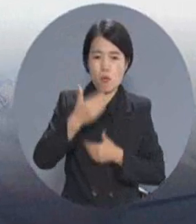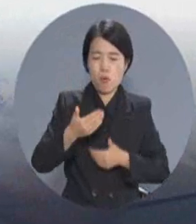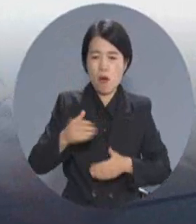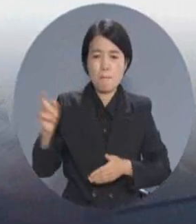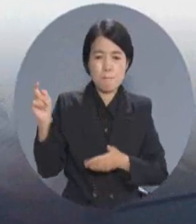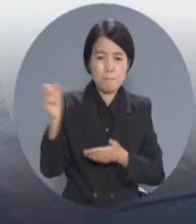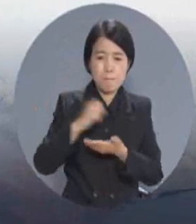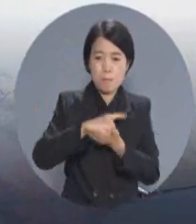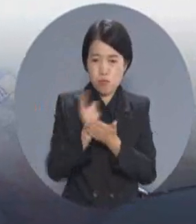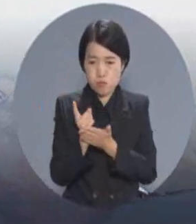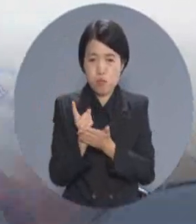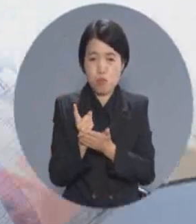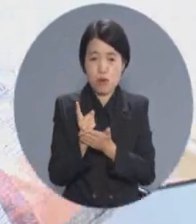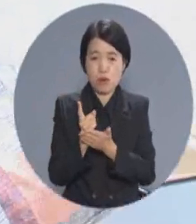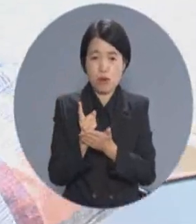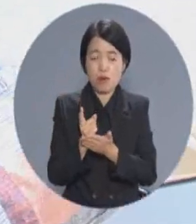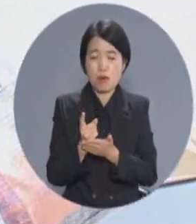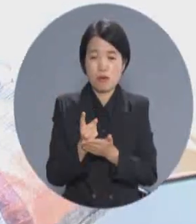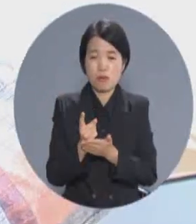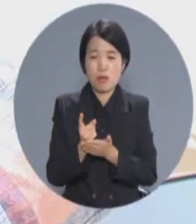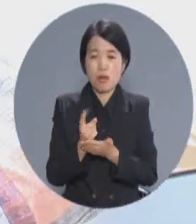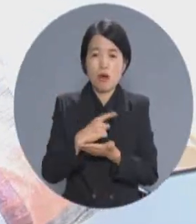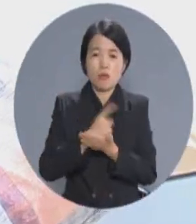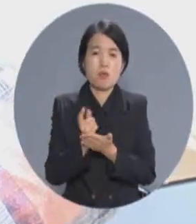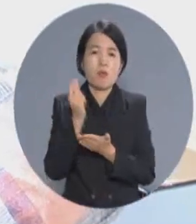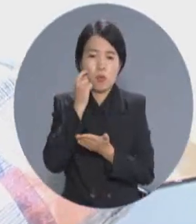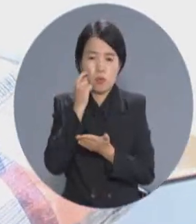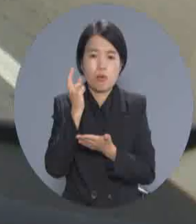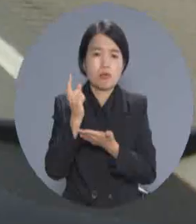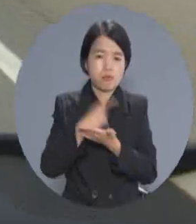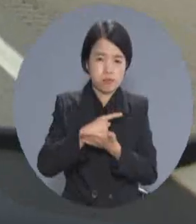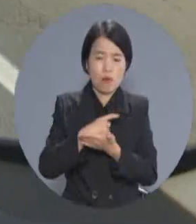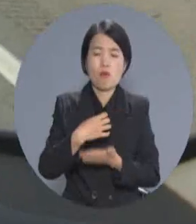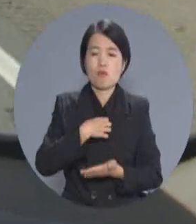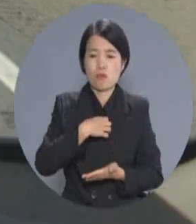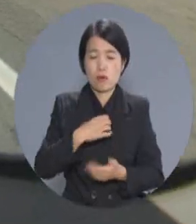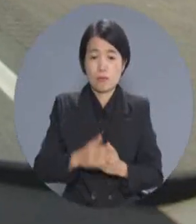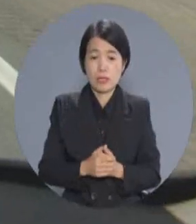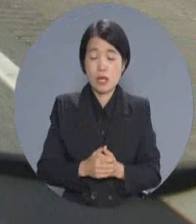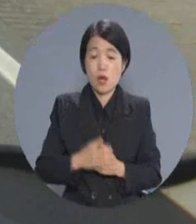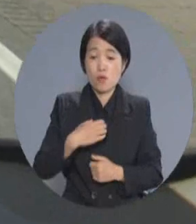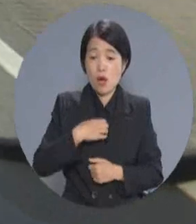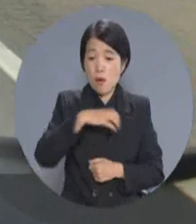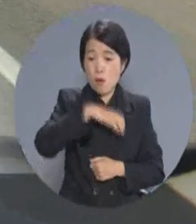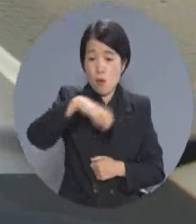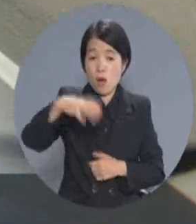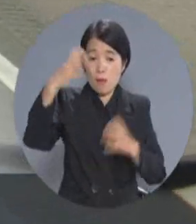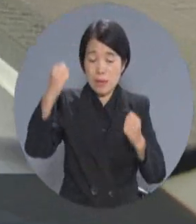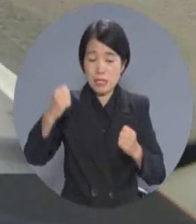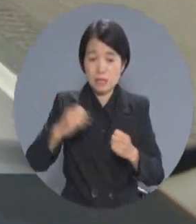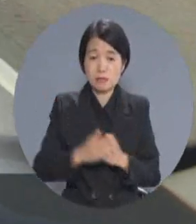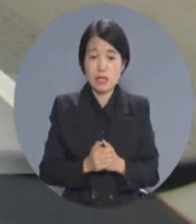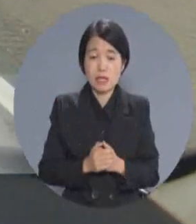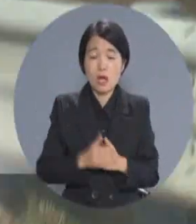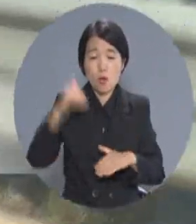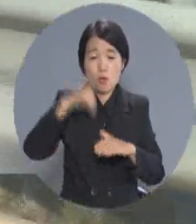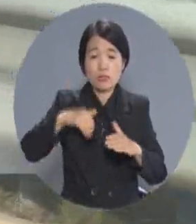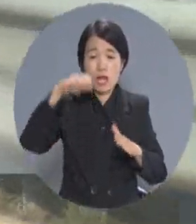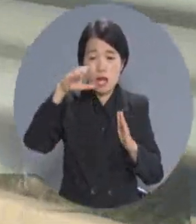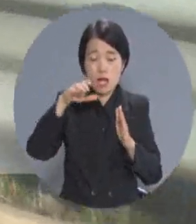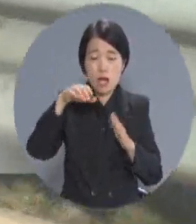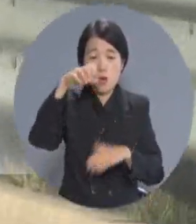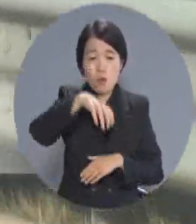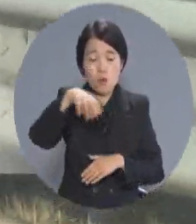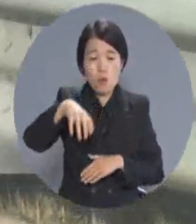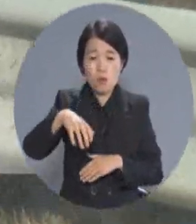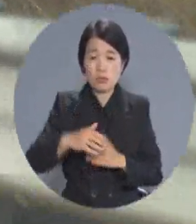것이 고속도로 아닙니까? 그런데 속도를 못 내죠, 아무래도. 위험한 구간이 많지만 일부 현장에서는 차량 제한 속도